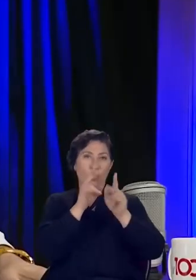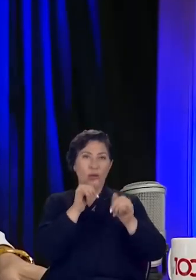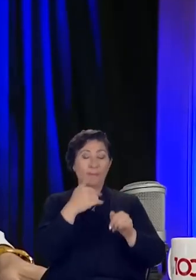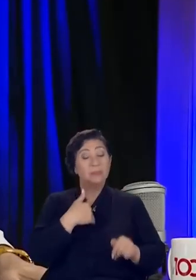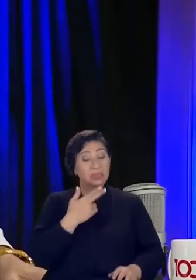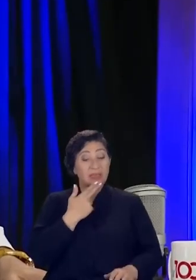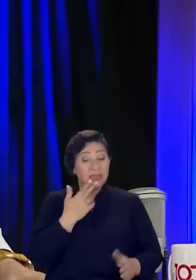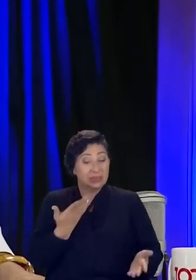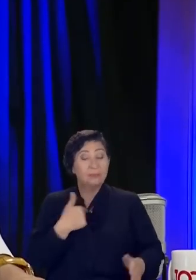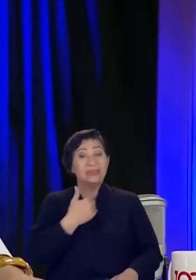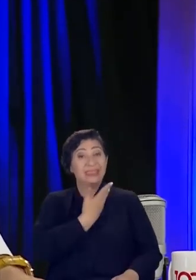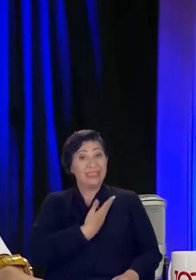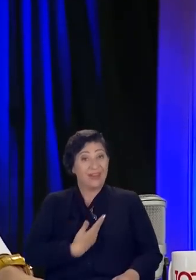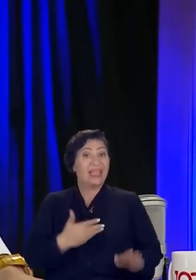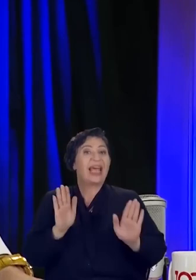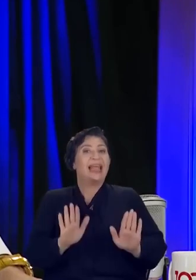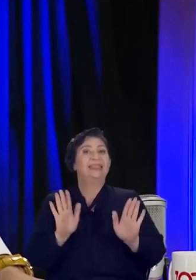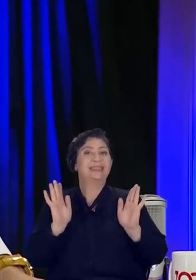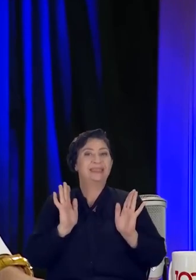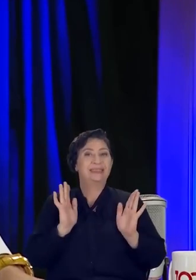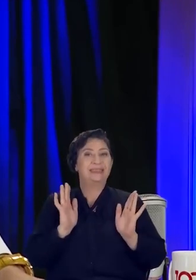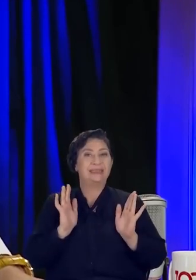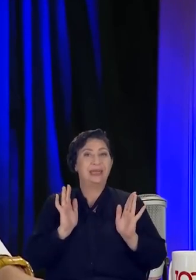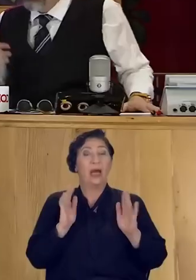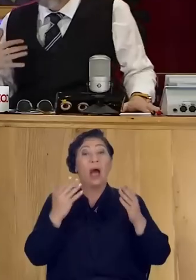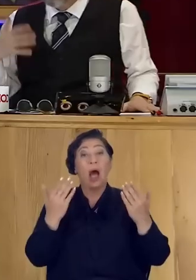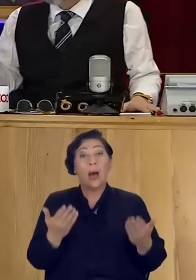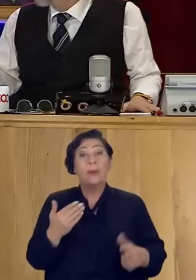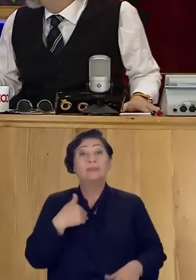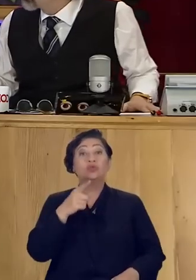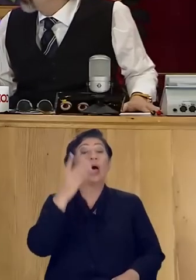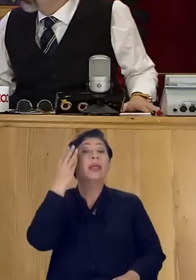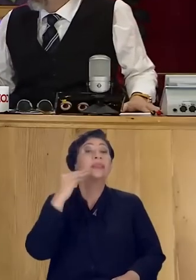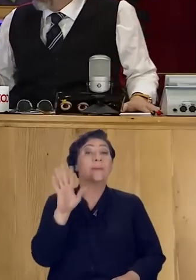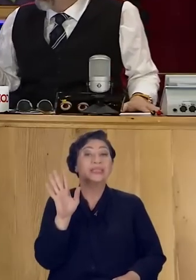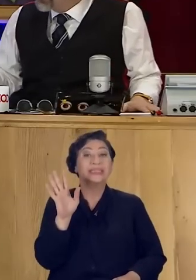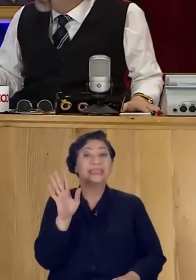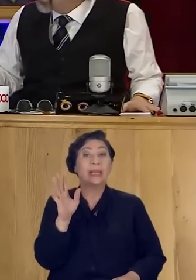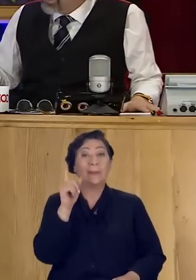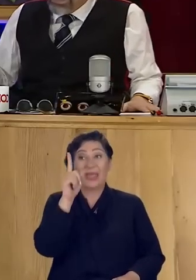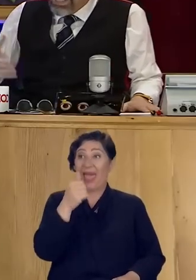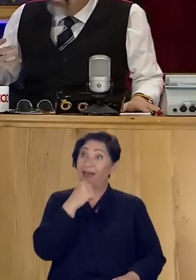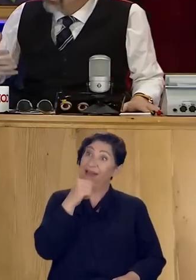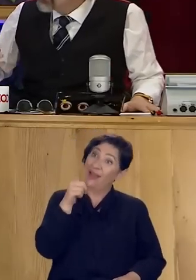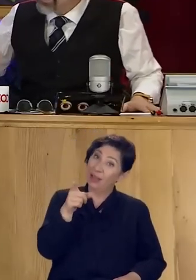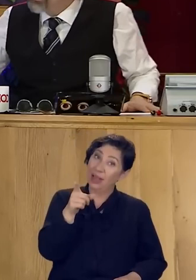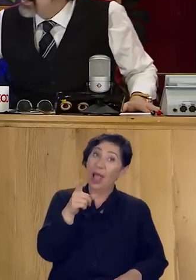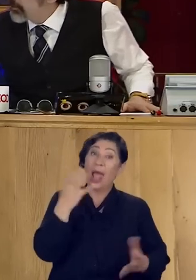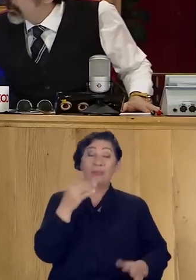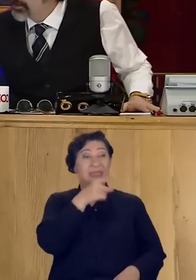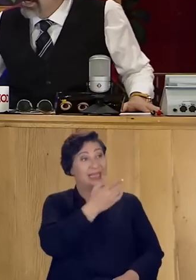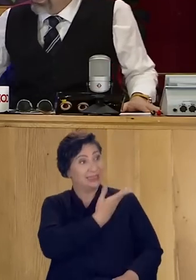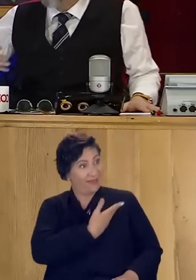biz kadınız diyor. Biz seversek kalırız. Ama biz şunu anlamayız diyor. Yani bir erkek hem